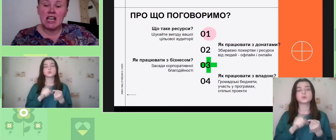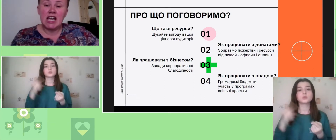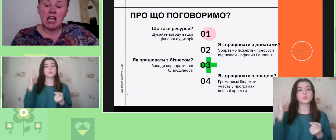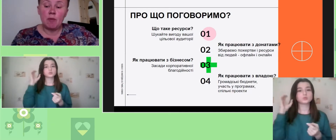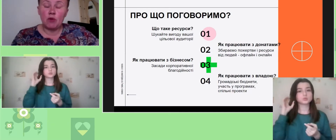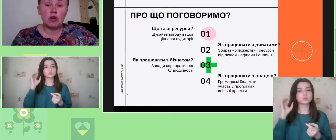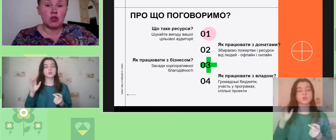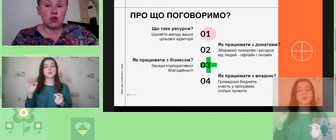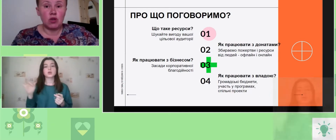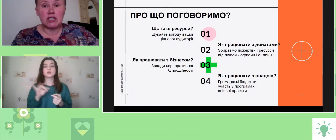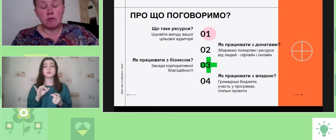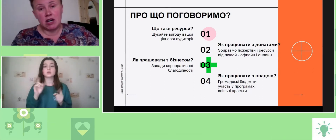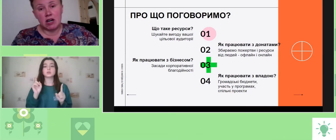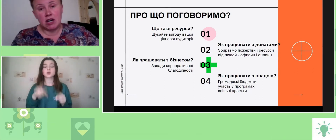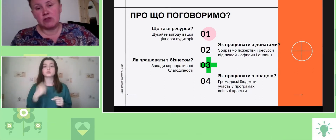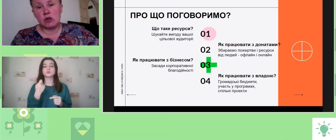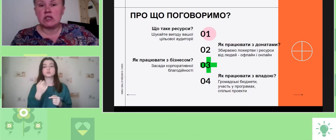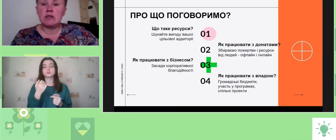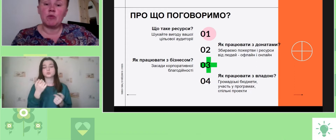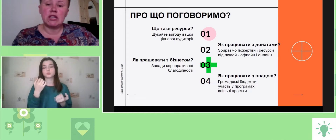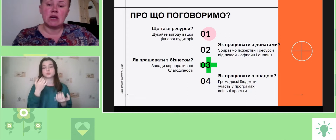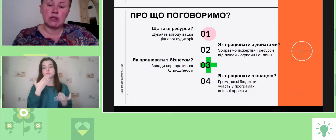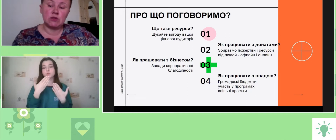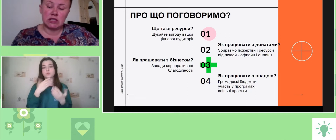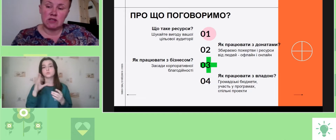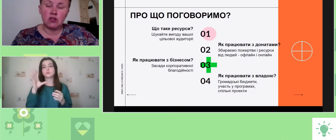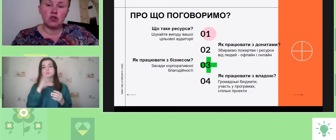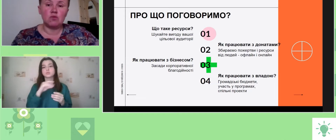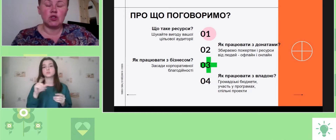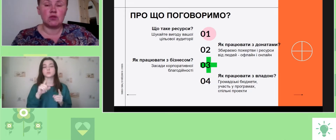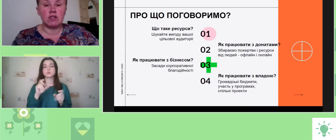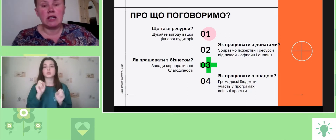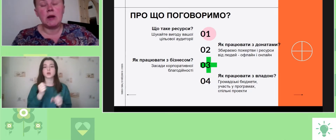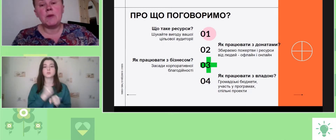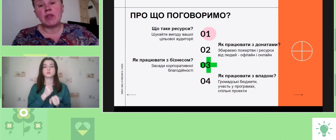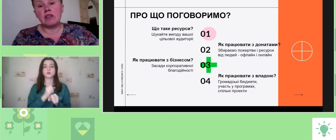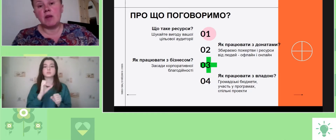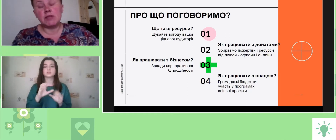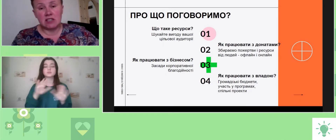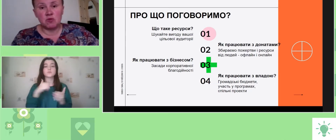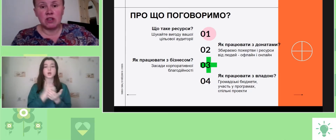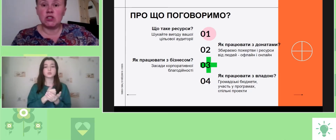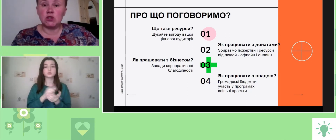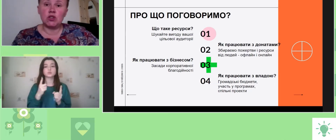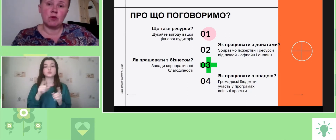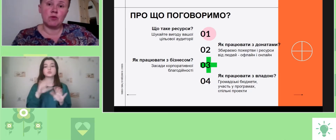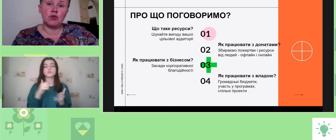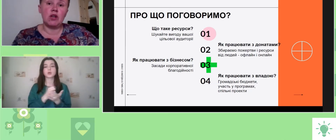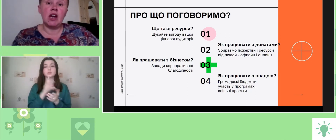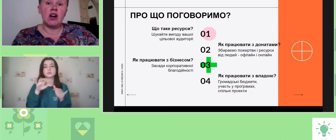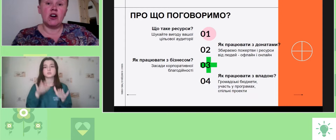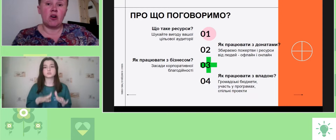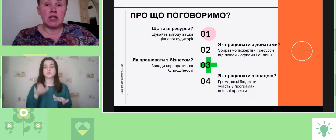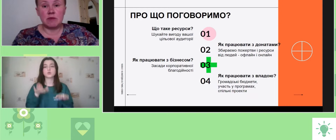чат. І ми поговоримо трохи, небагато, але сподіваюся, встигнемо про те, як працювати з владою, тому що влада на місцевому рівні сьогодні